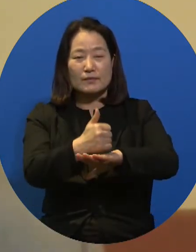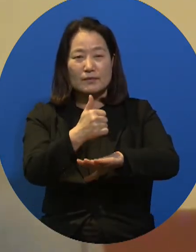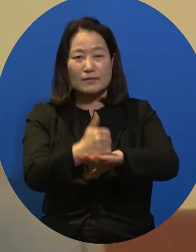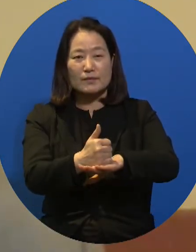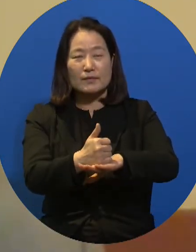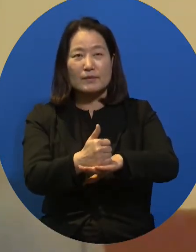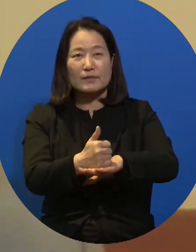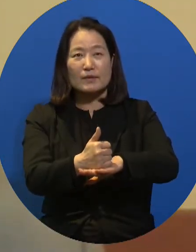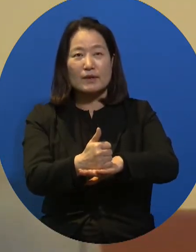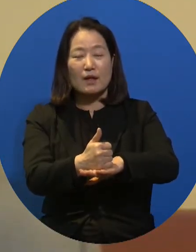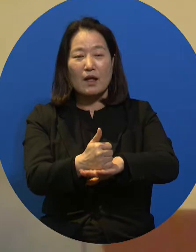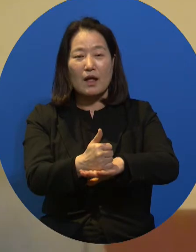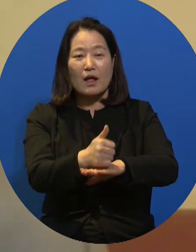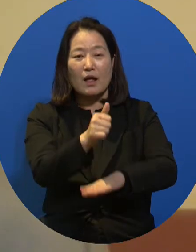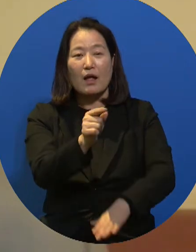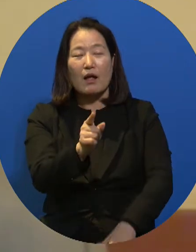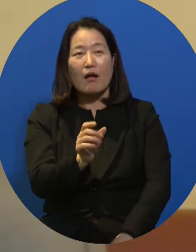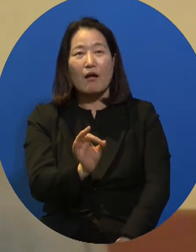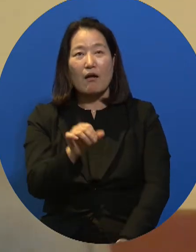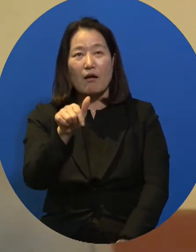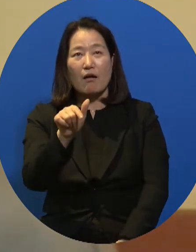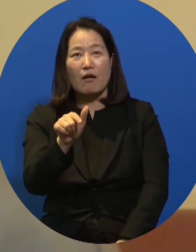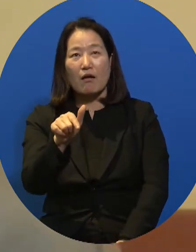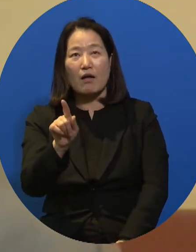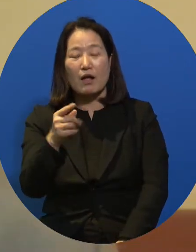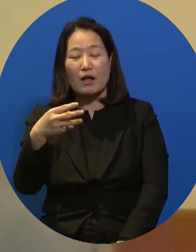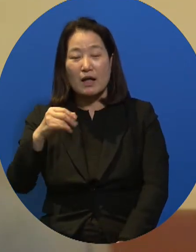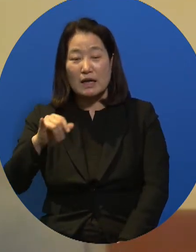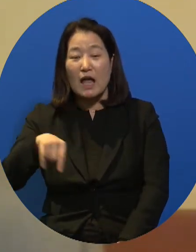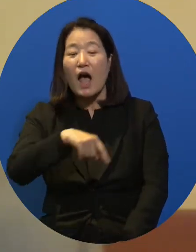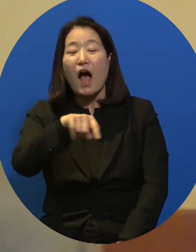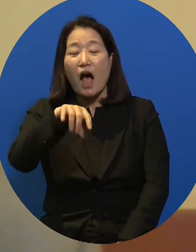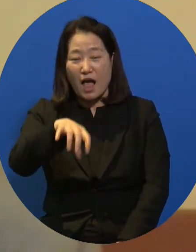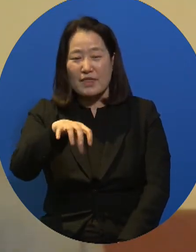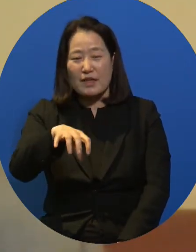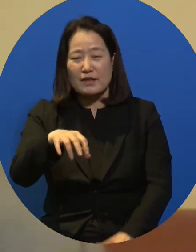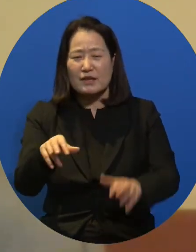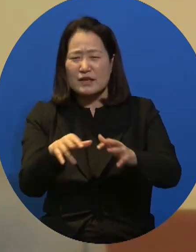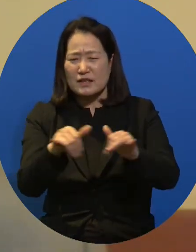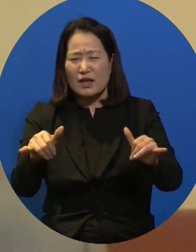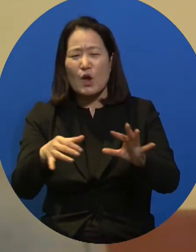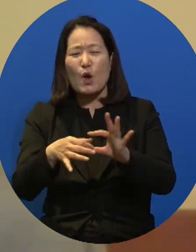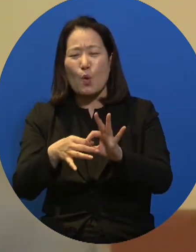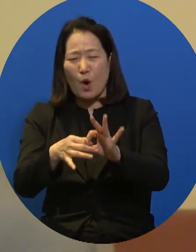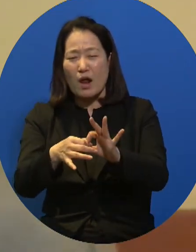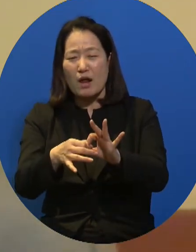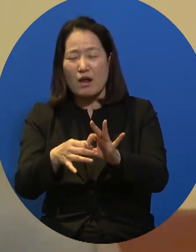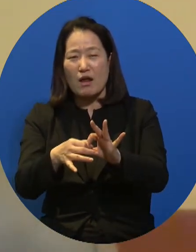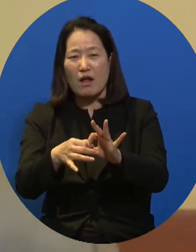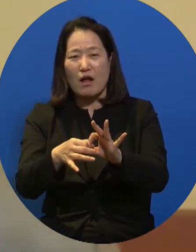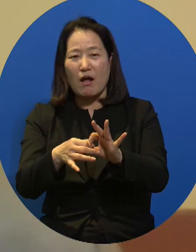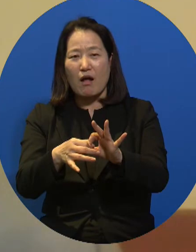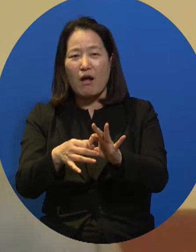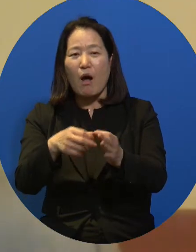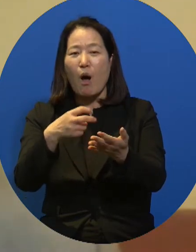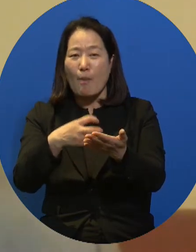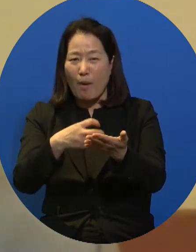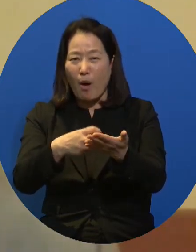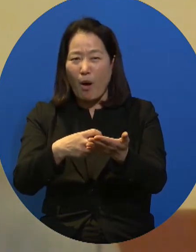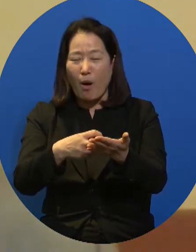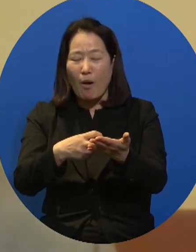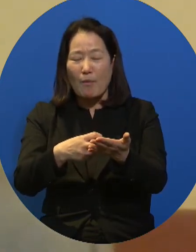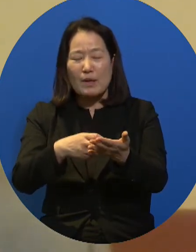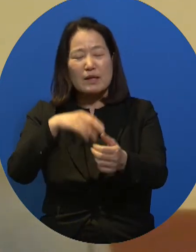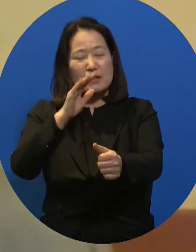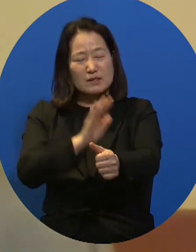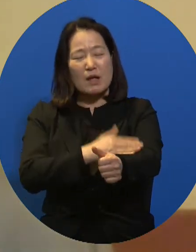헝가리는 장애인 관련된 인프라가 잘못되었고 그리고 탈시설화 전략 자체가 이름